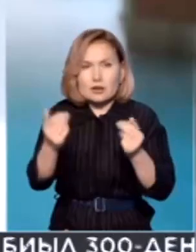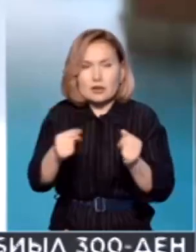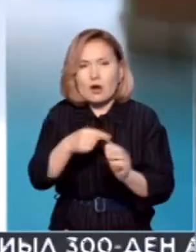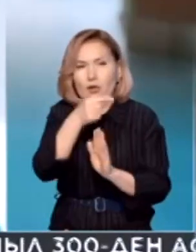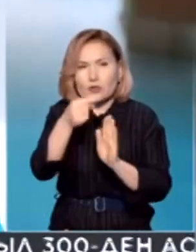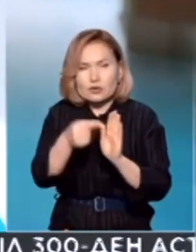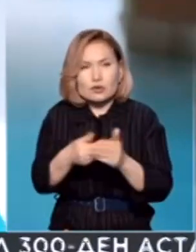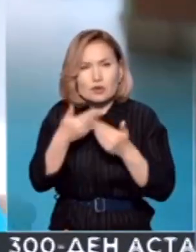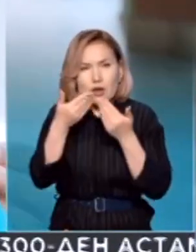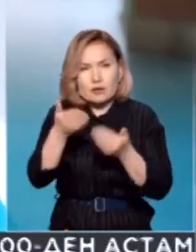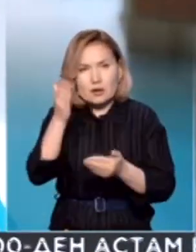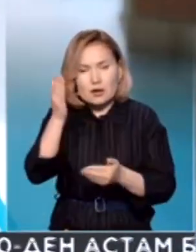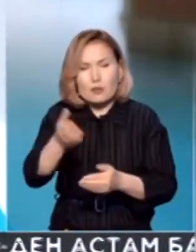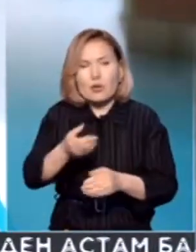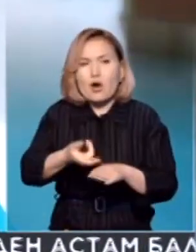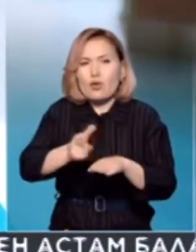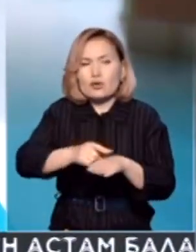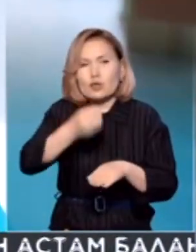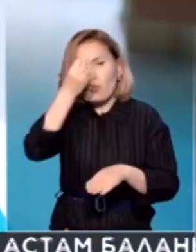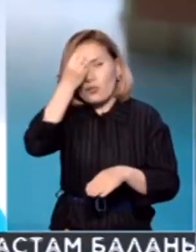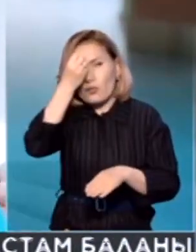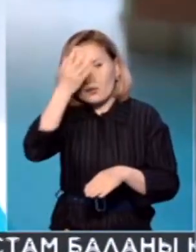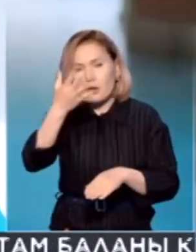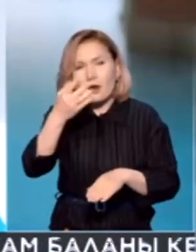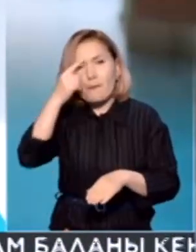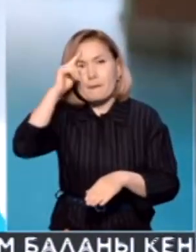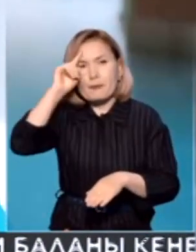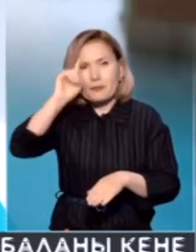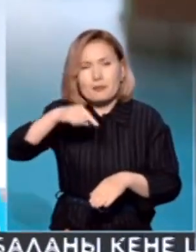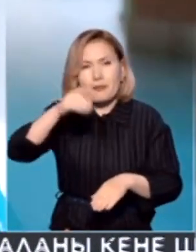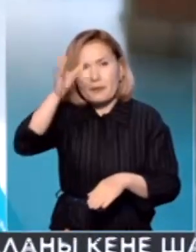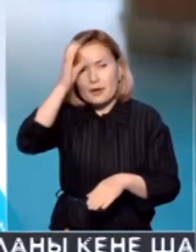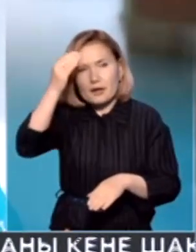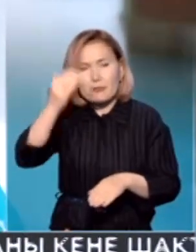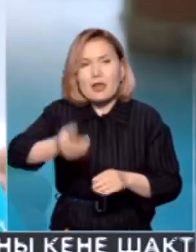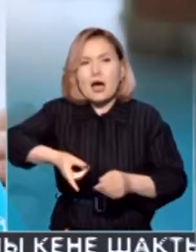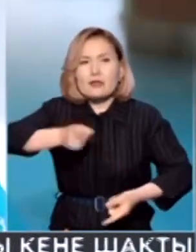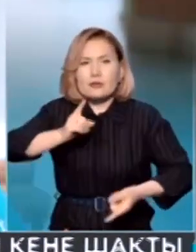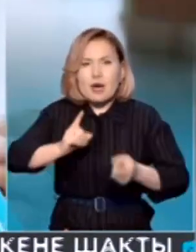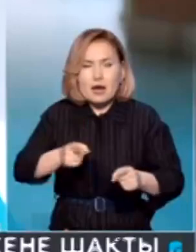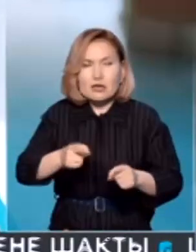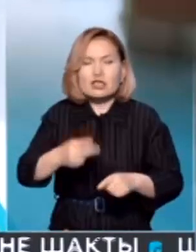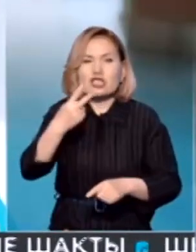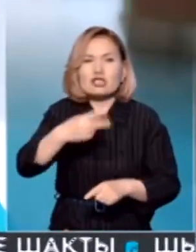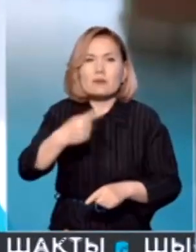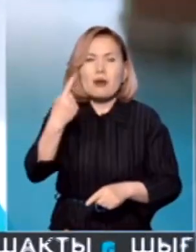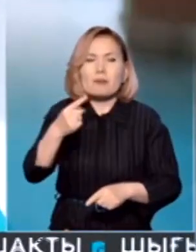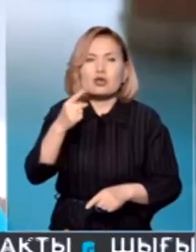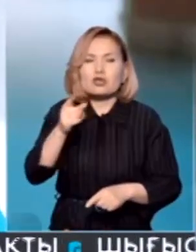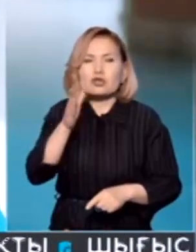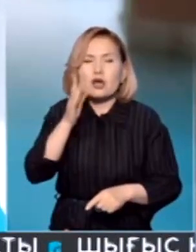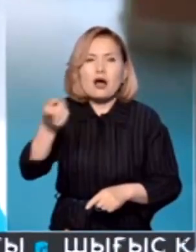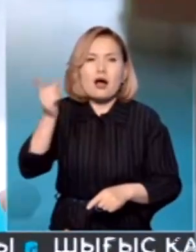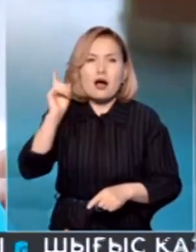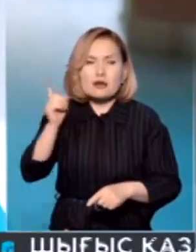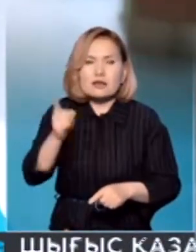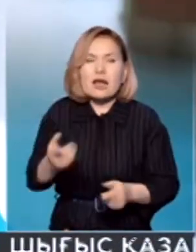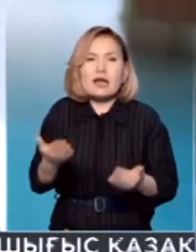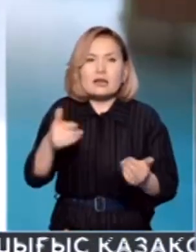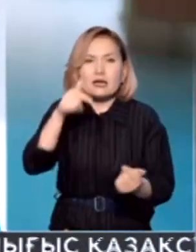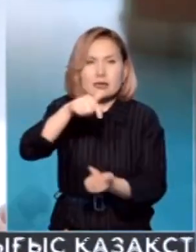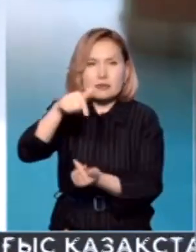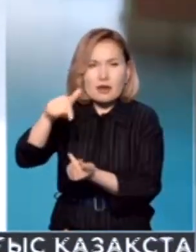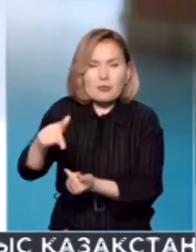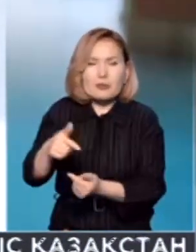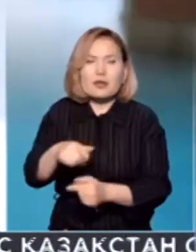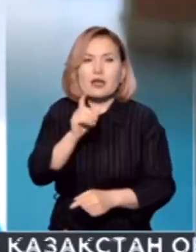ойлы, ақылды, білімді, нағыз осы 21-ші ғасырдың талаптарына сай